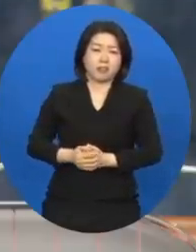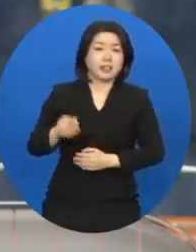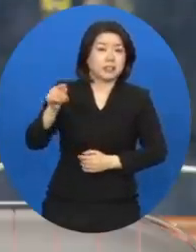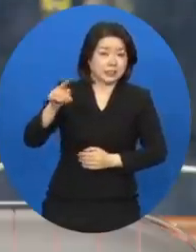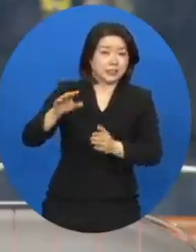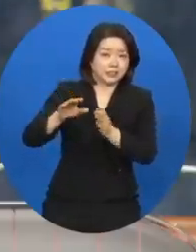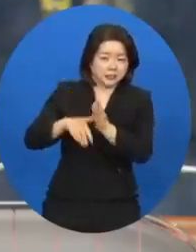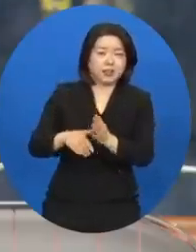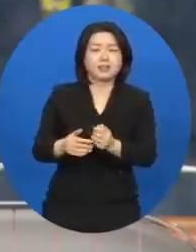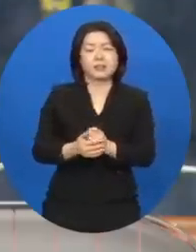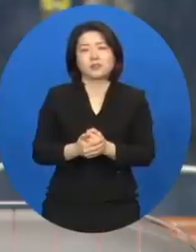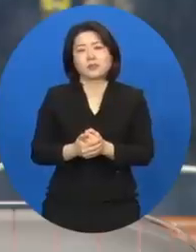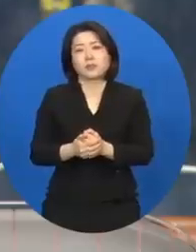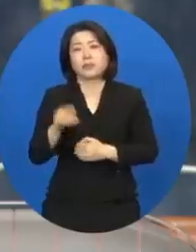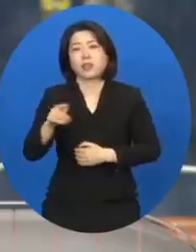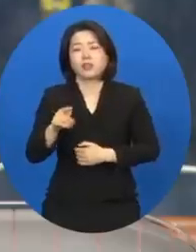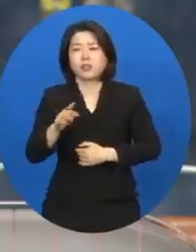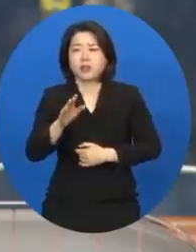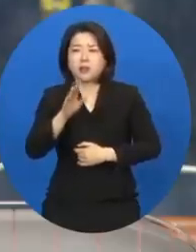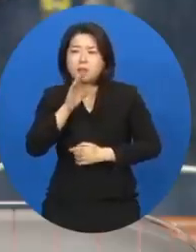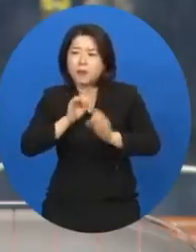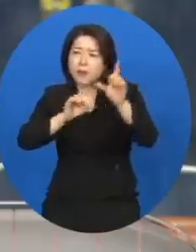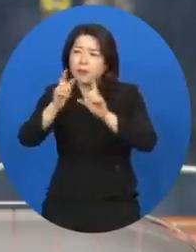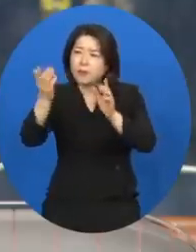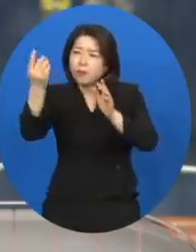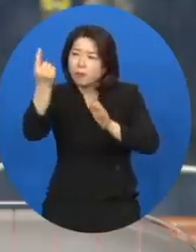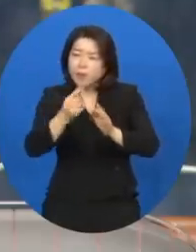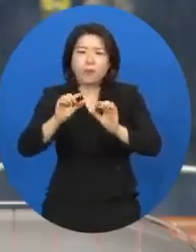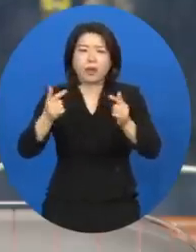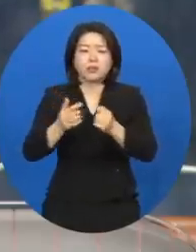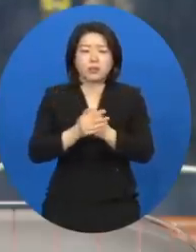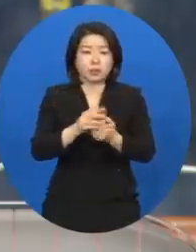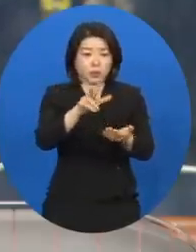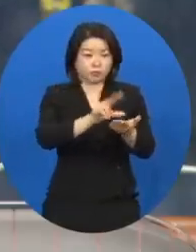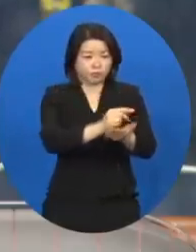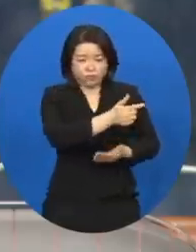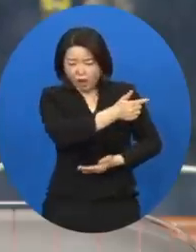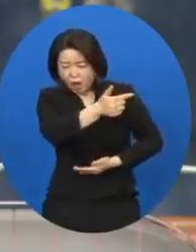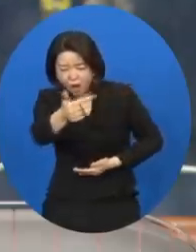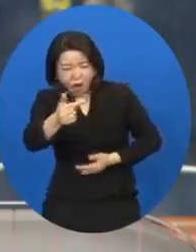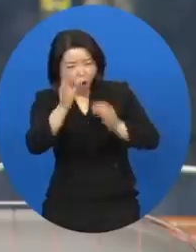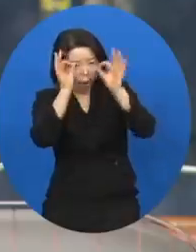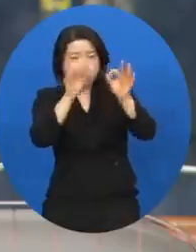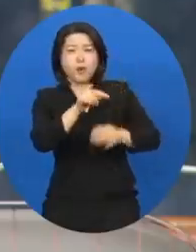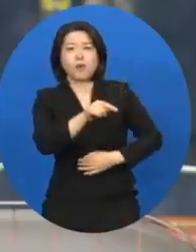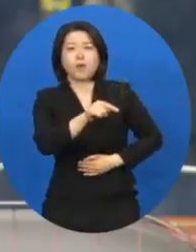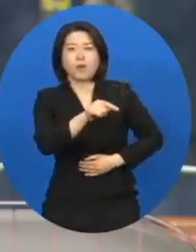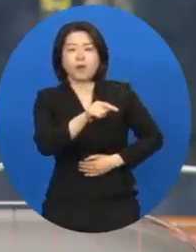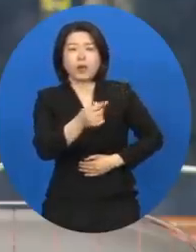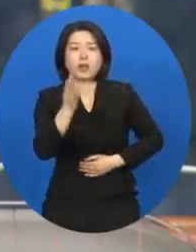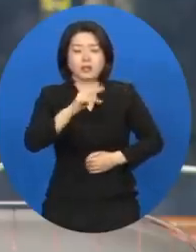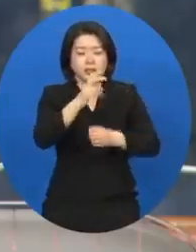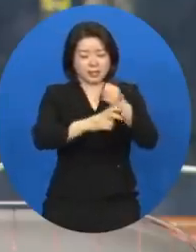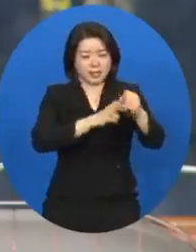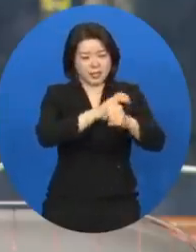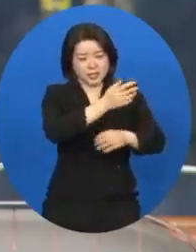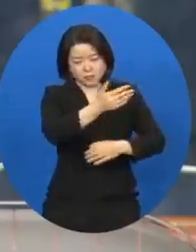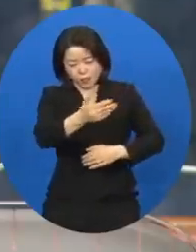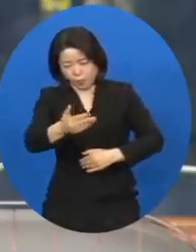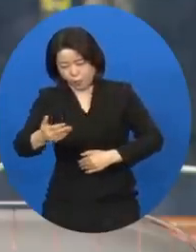그때는 그게 현실이 아니었어요. 문제가 더 커 보이니까. 지금 이제 20년쯤 지나고